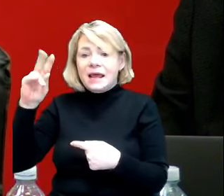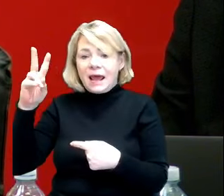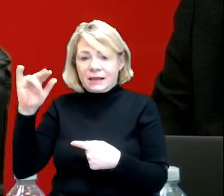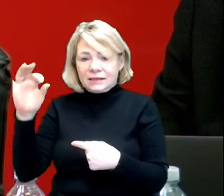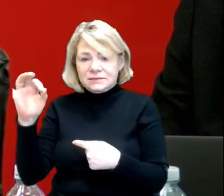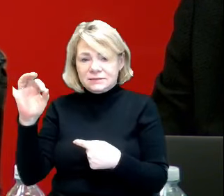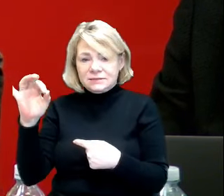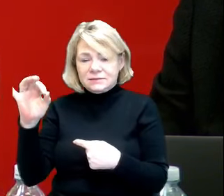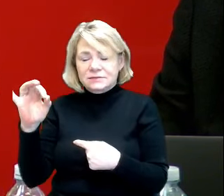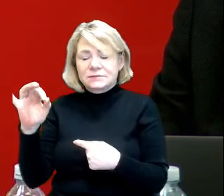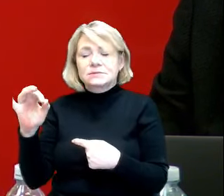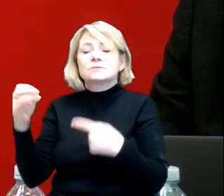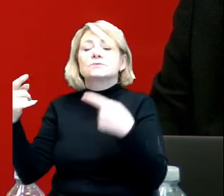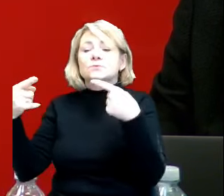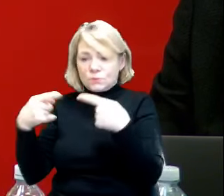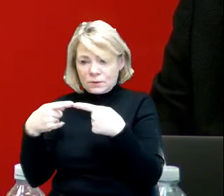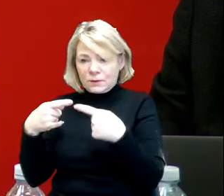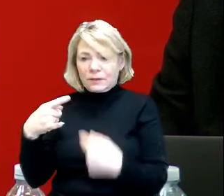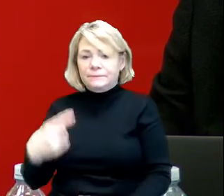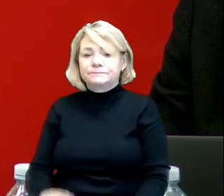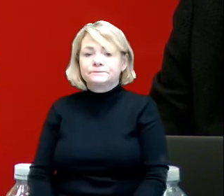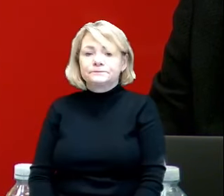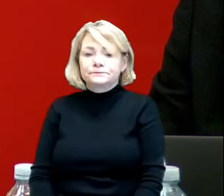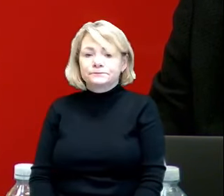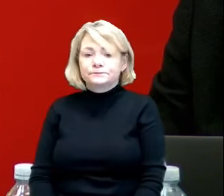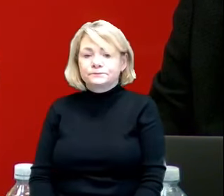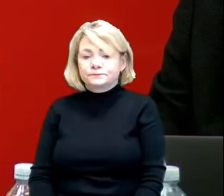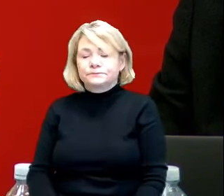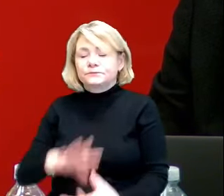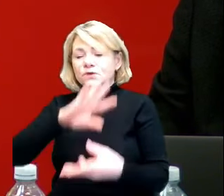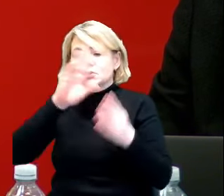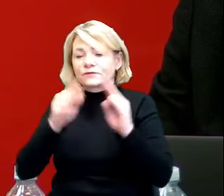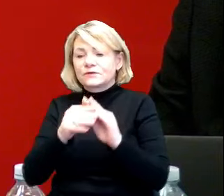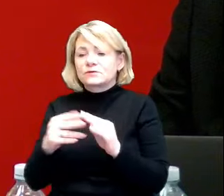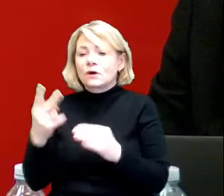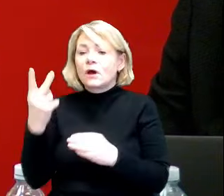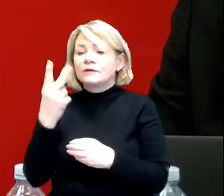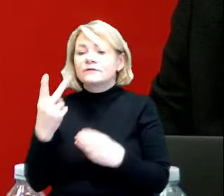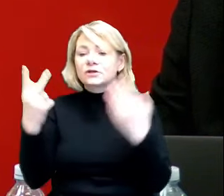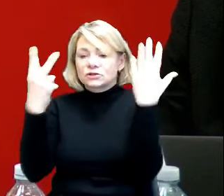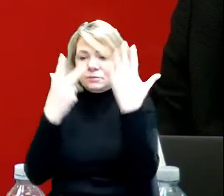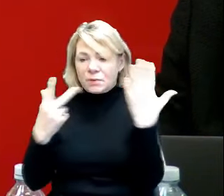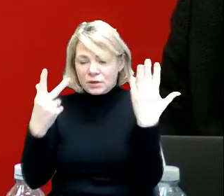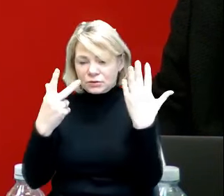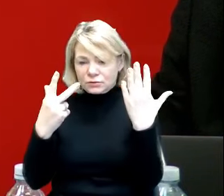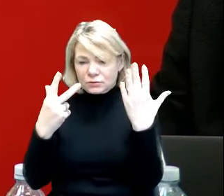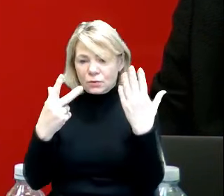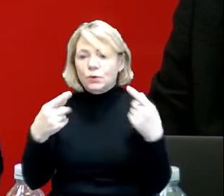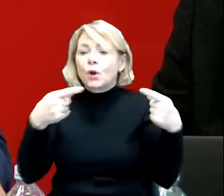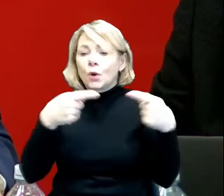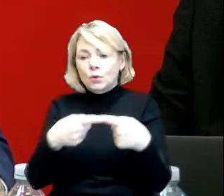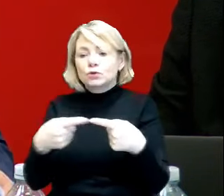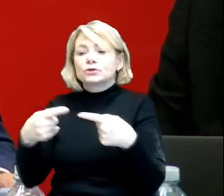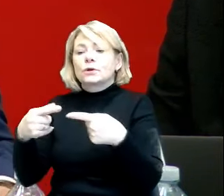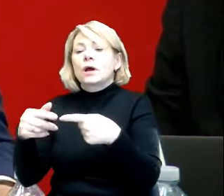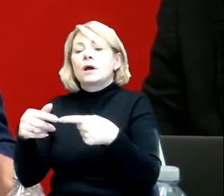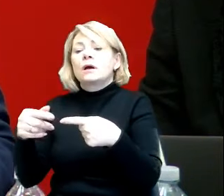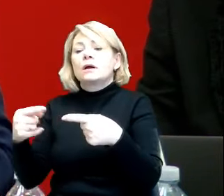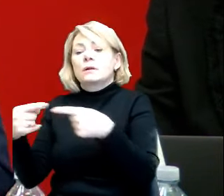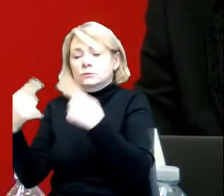irgi už 28 balsai už prieš ir susilaikiusių nėra ačiū